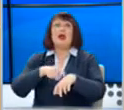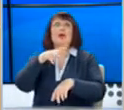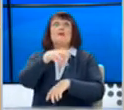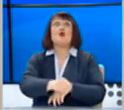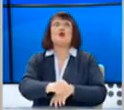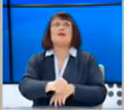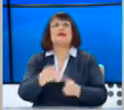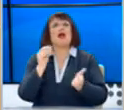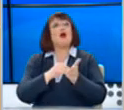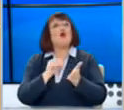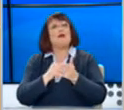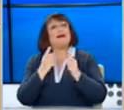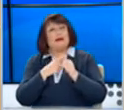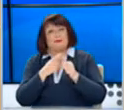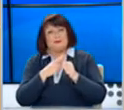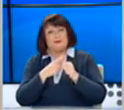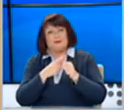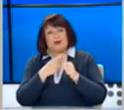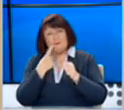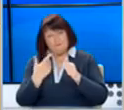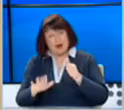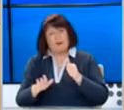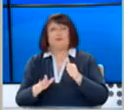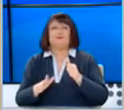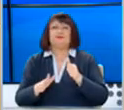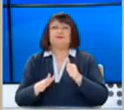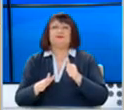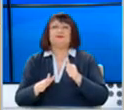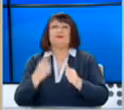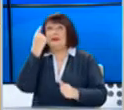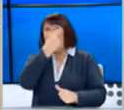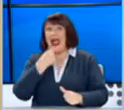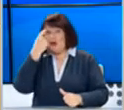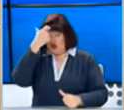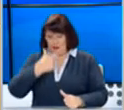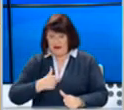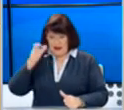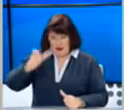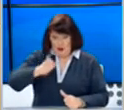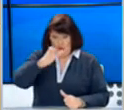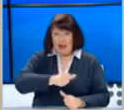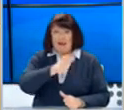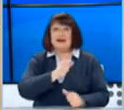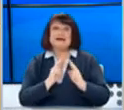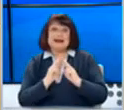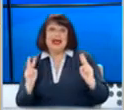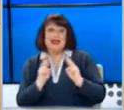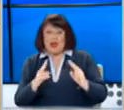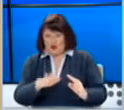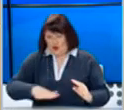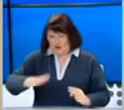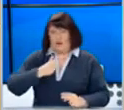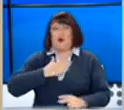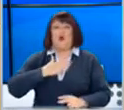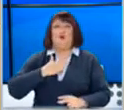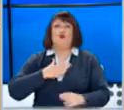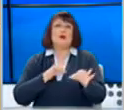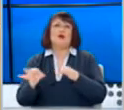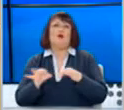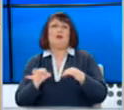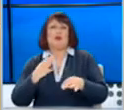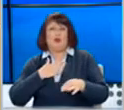ακόμα πρωτοβουλίες. Η πρώτη, για την οποία σας μίλησα, που είναι η ατομική ευθύνη του κάθε πολίτη να κρατάει καθαρό το δικό του οικόπεδο. Και η